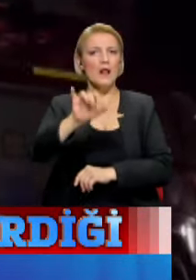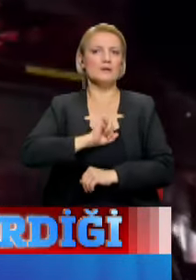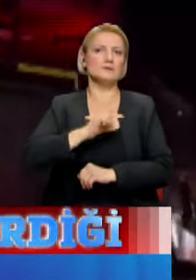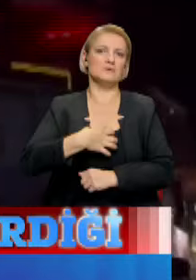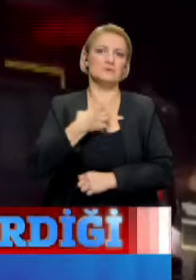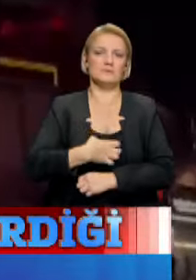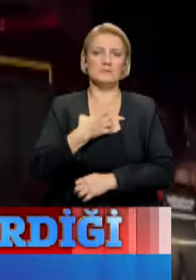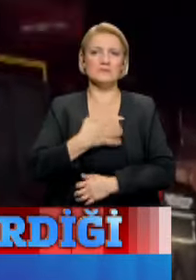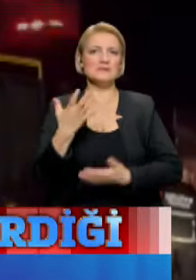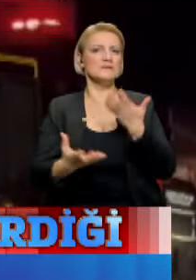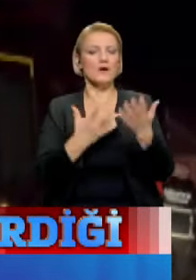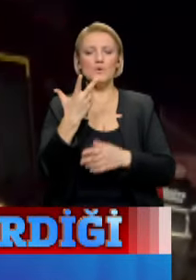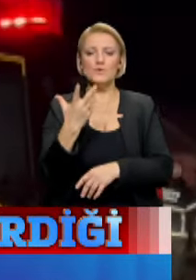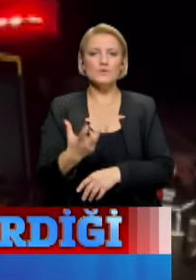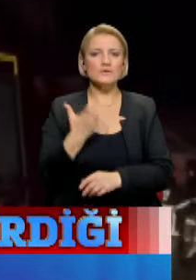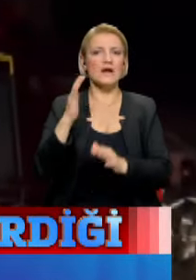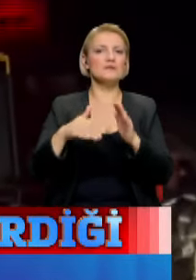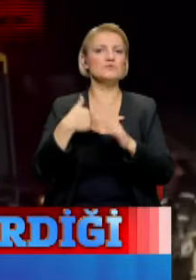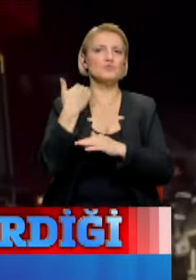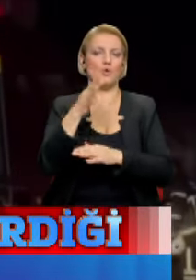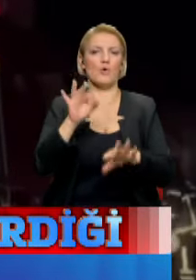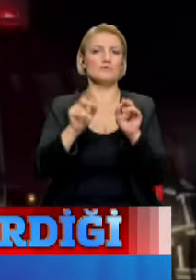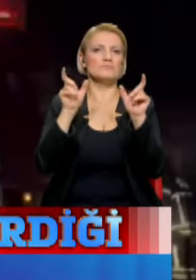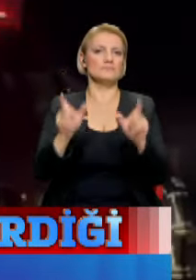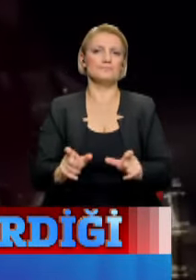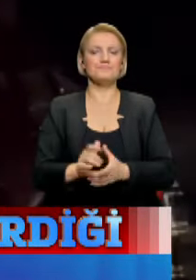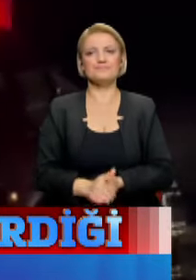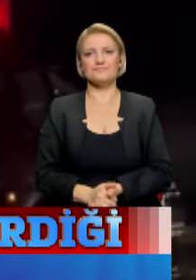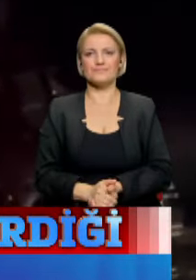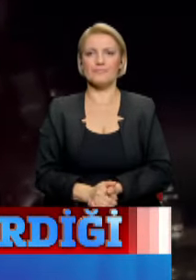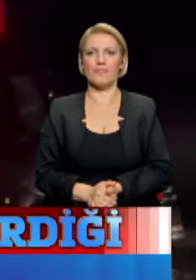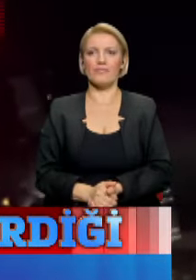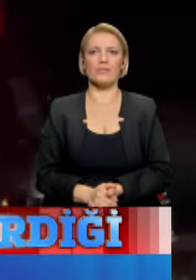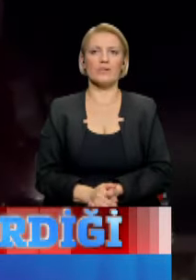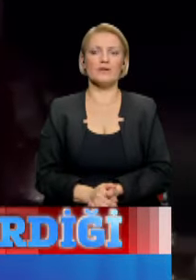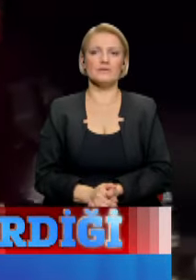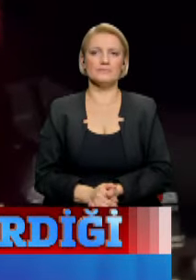daha da arttırdı. Yangın 3 saatin sonunda kontrol altına alınabildi.